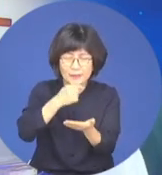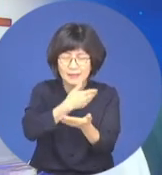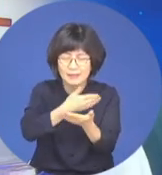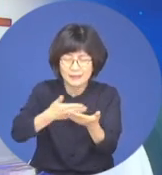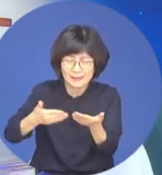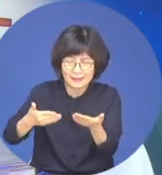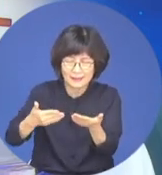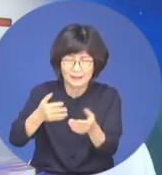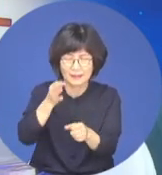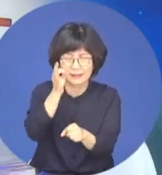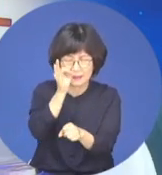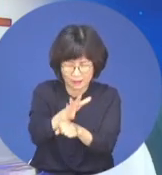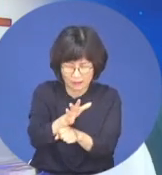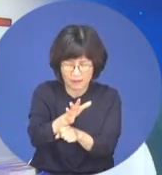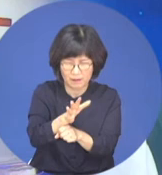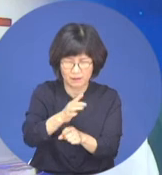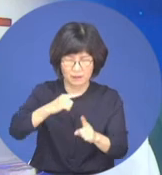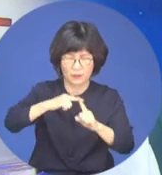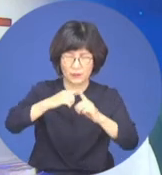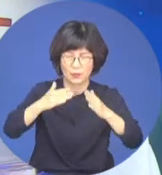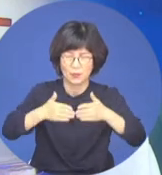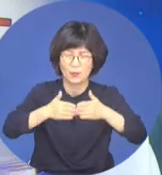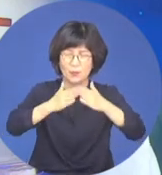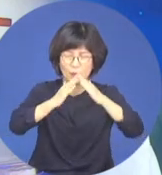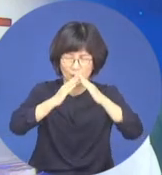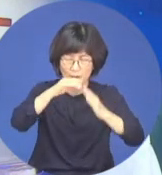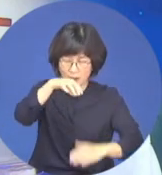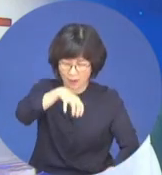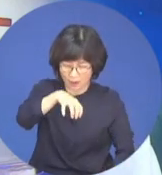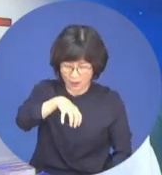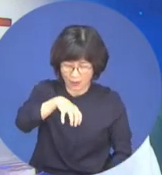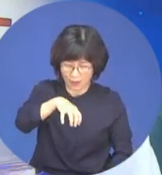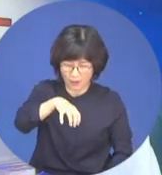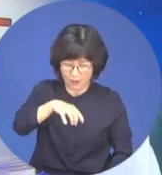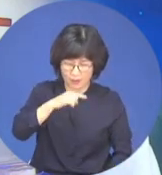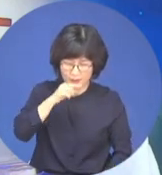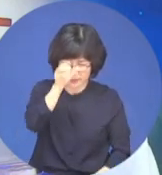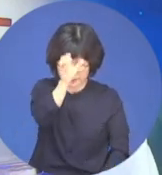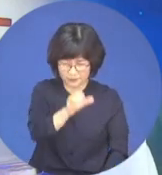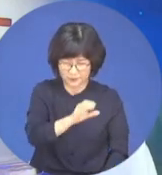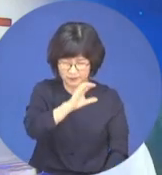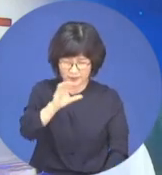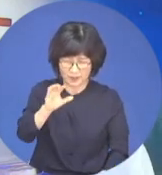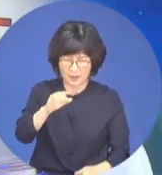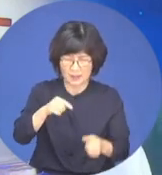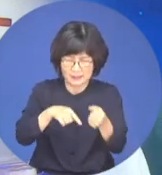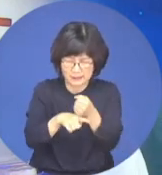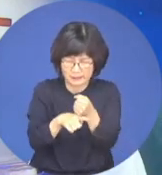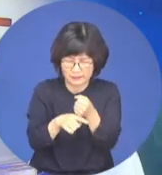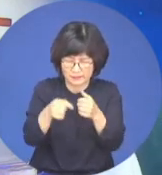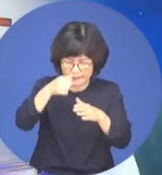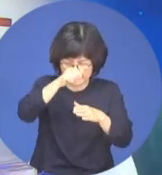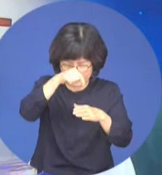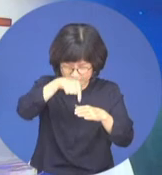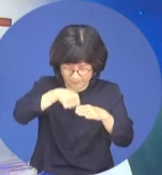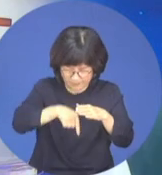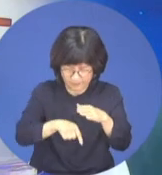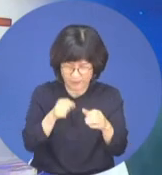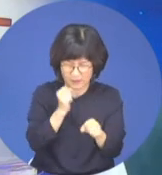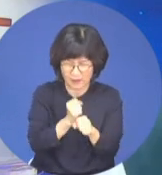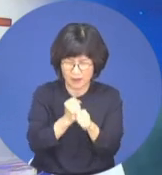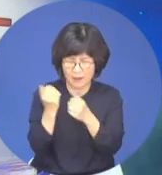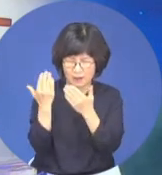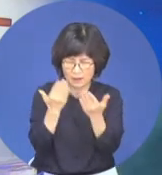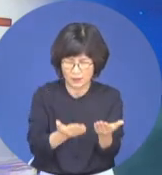중부교회가 십자가의 복음이 깊이 스며들게 하셔서 모든 성도들이 예수 그리스도의